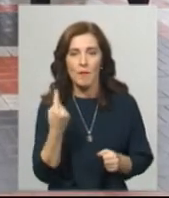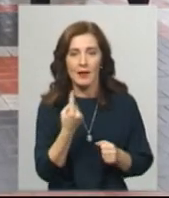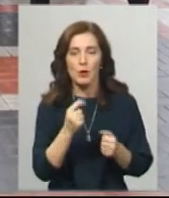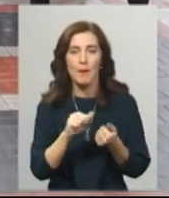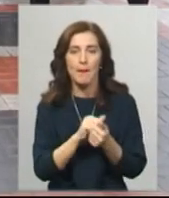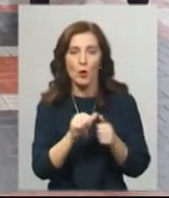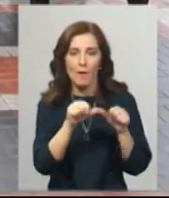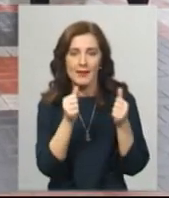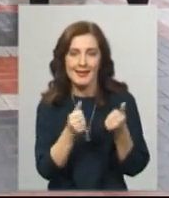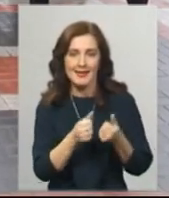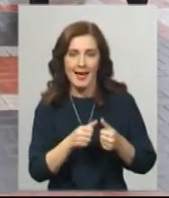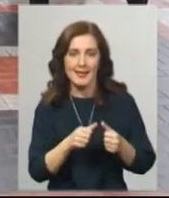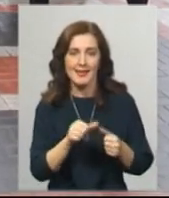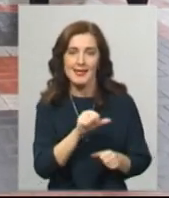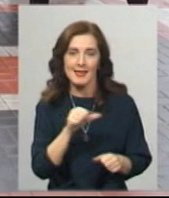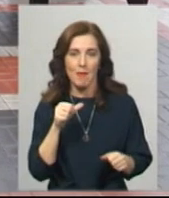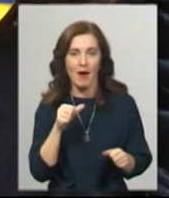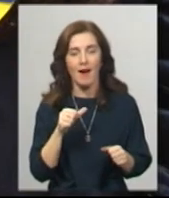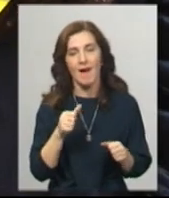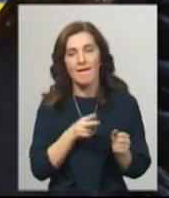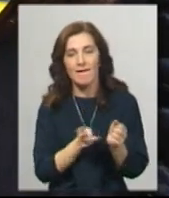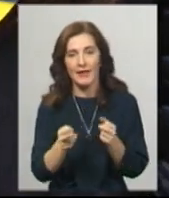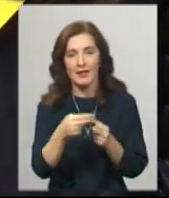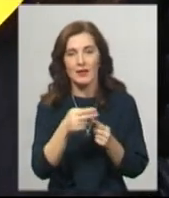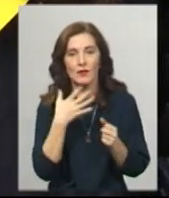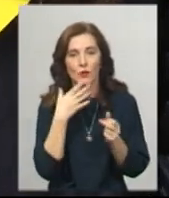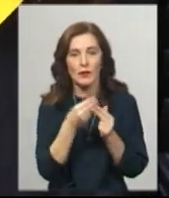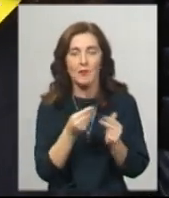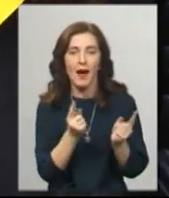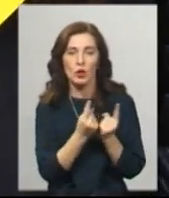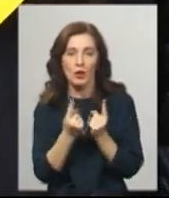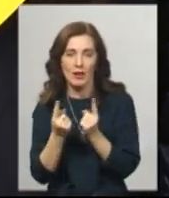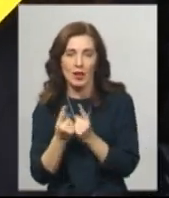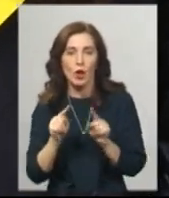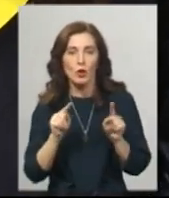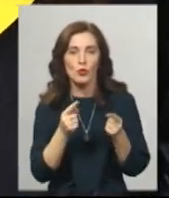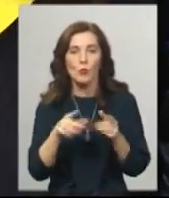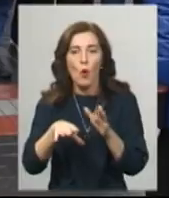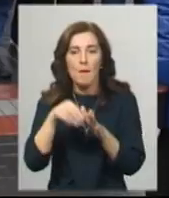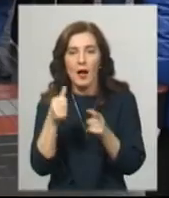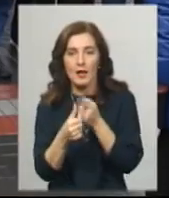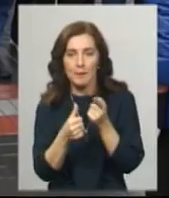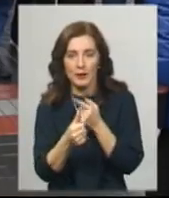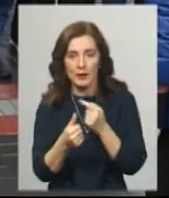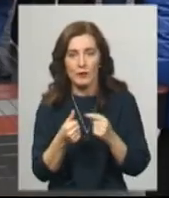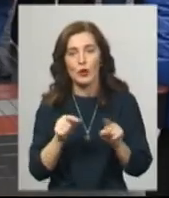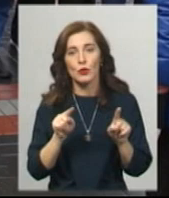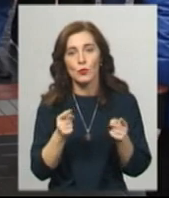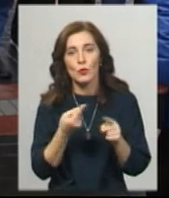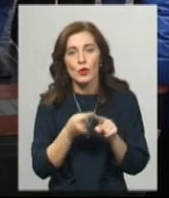дівчина тримає у руці, виготовила власноруч разом із однокласниками. Чому обрала прізвище Нігоян, пояснює так. Сергій